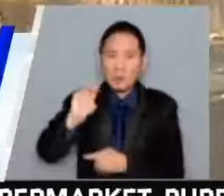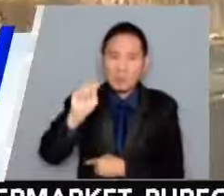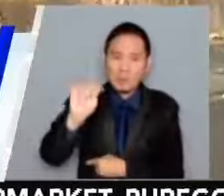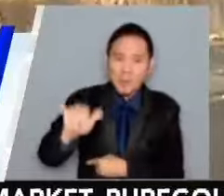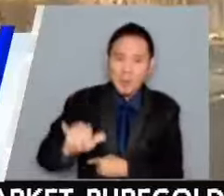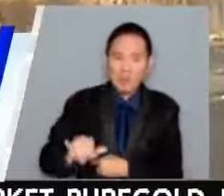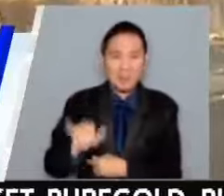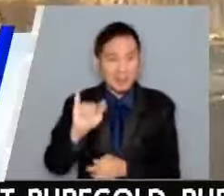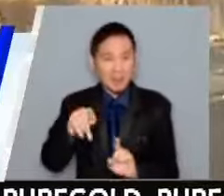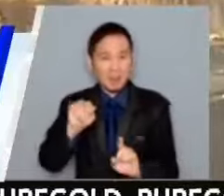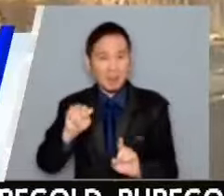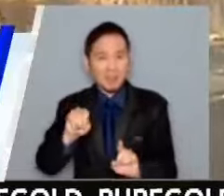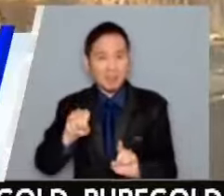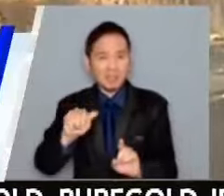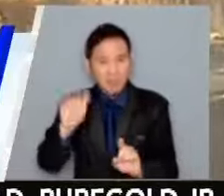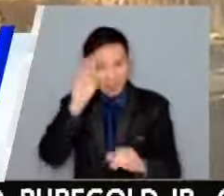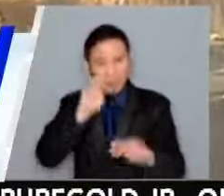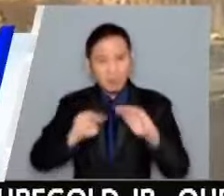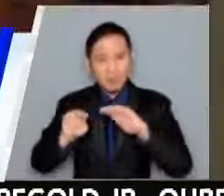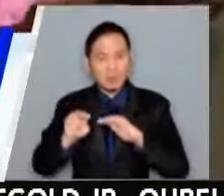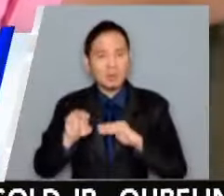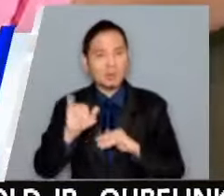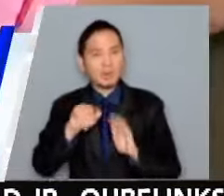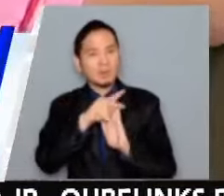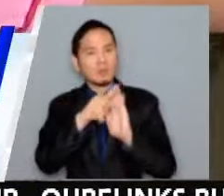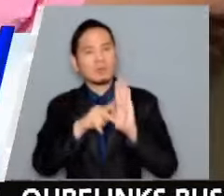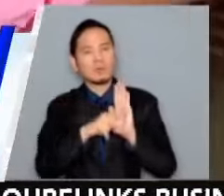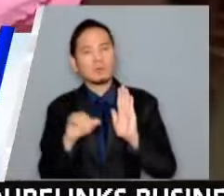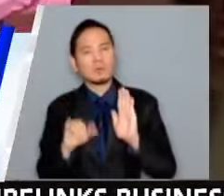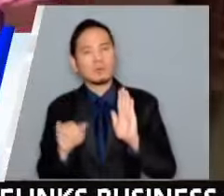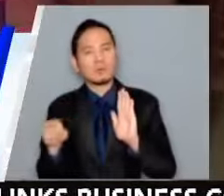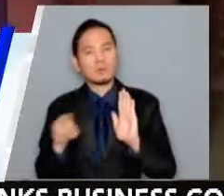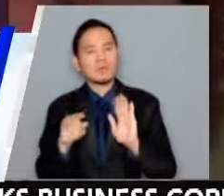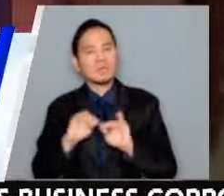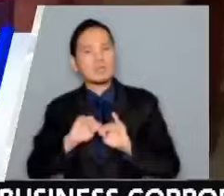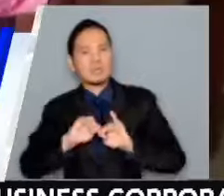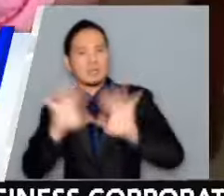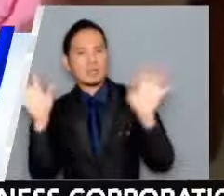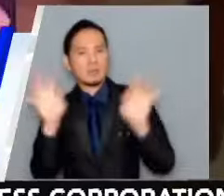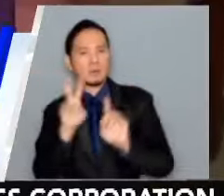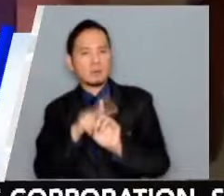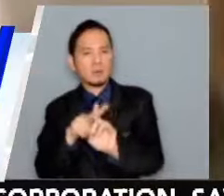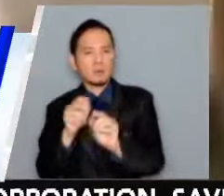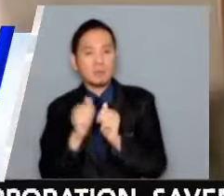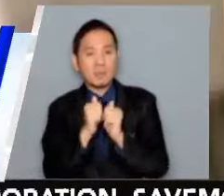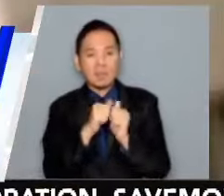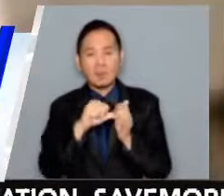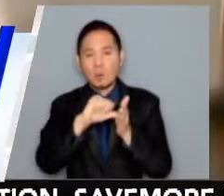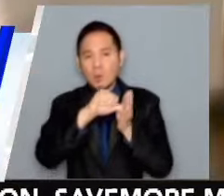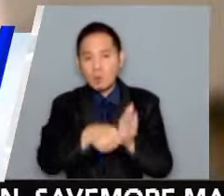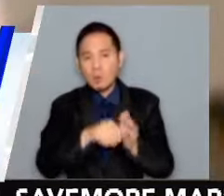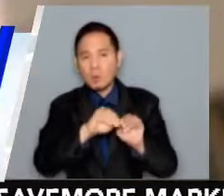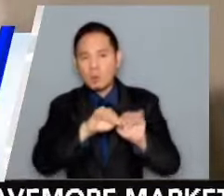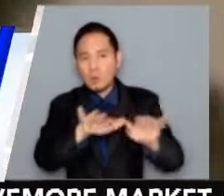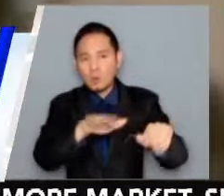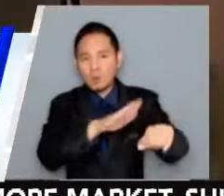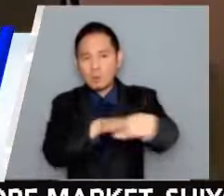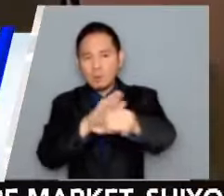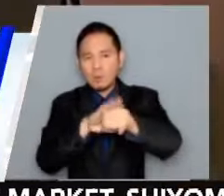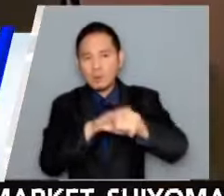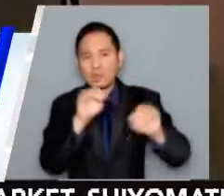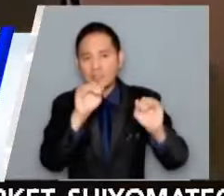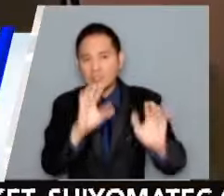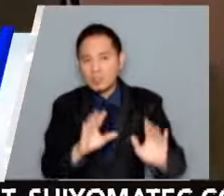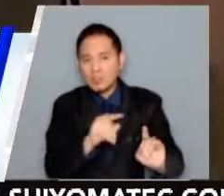ating policy na ito ay cascaded na sa kanila at magkakaroon din tayo ng mga reiterations para mapaalalahanan sila sa lahat ng kanilang